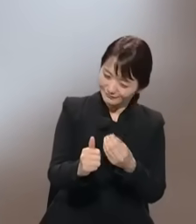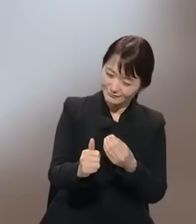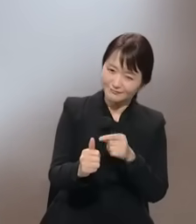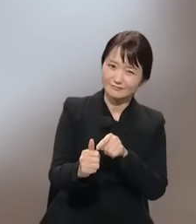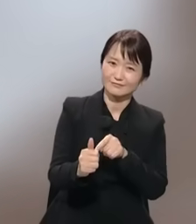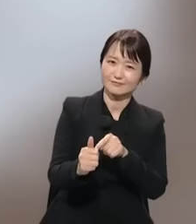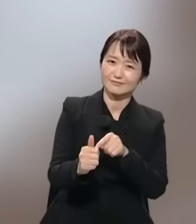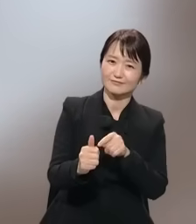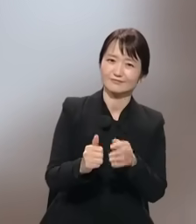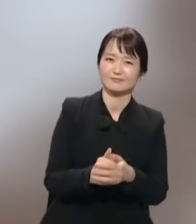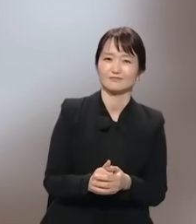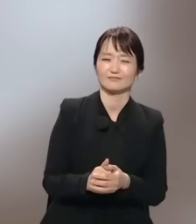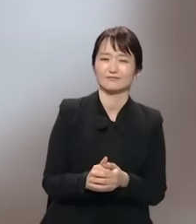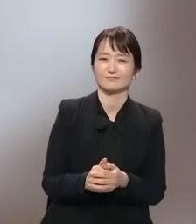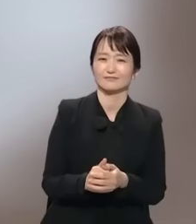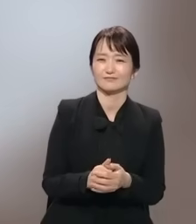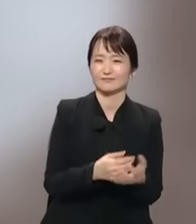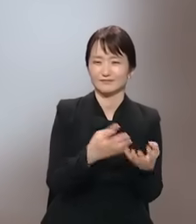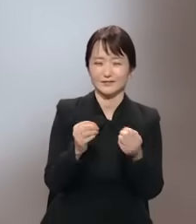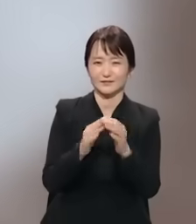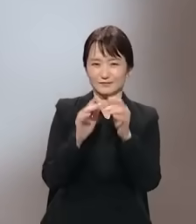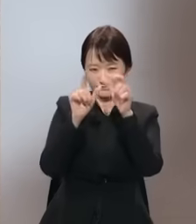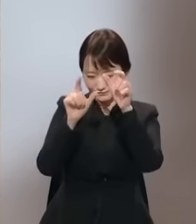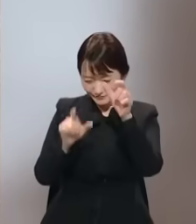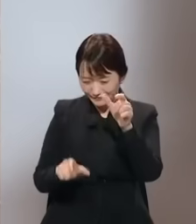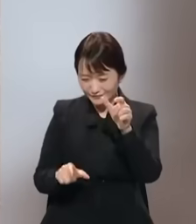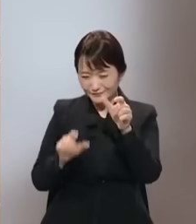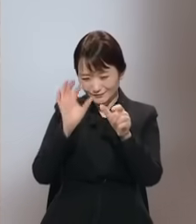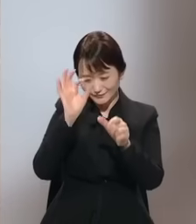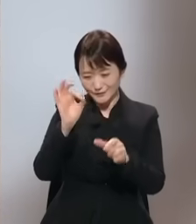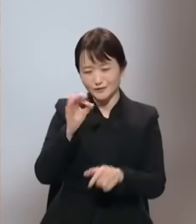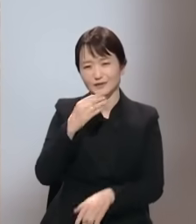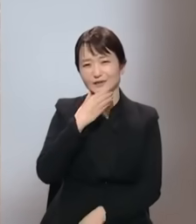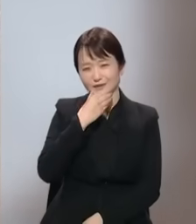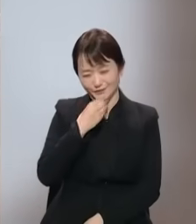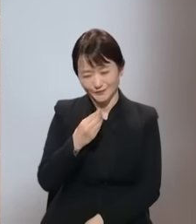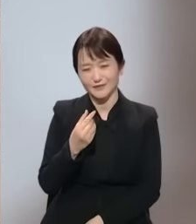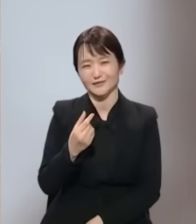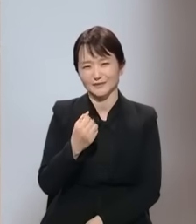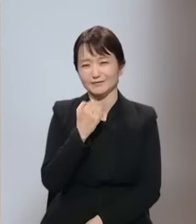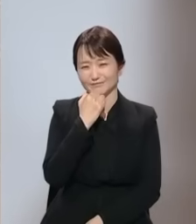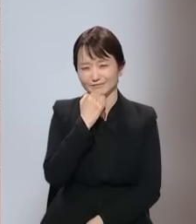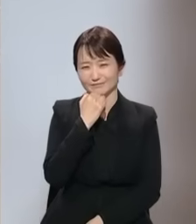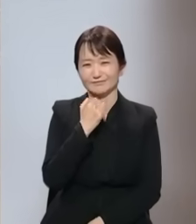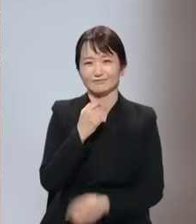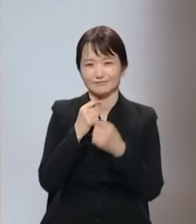집사는요, 집사는 물론이고요. 많은 누리꾼들 정말 행복해 보인다면서 흐뭇했습니다.